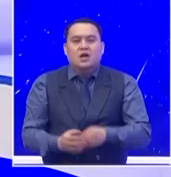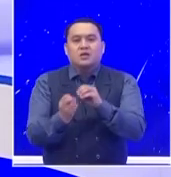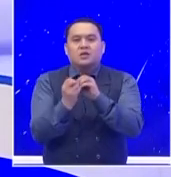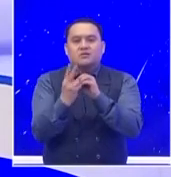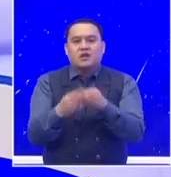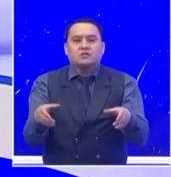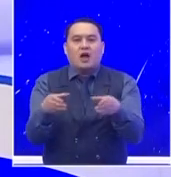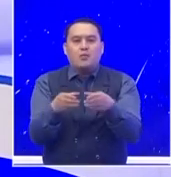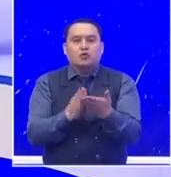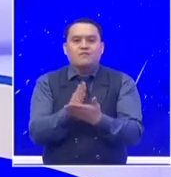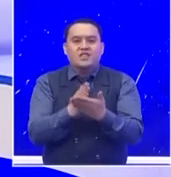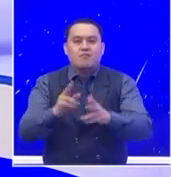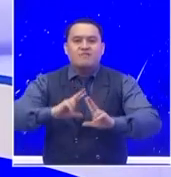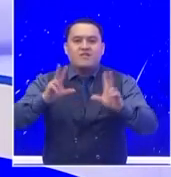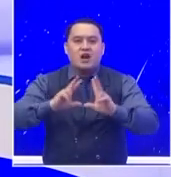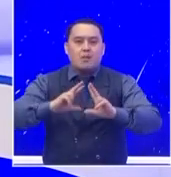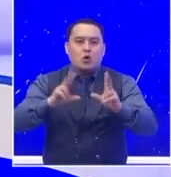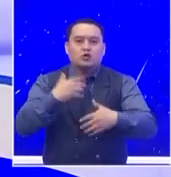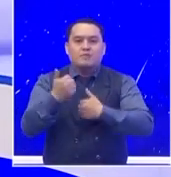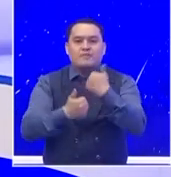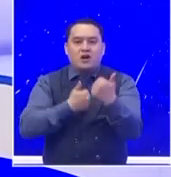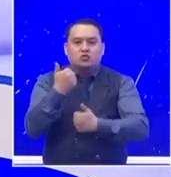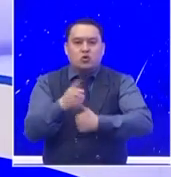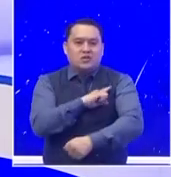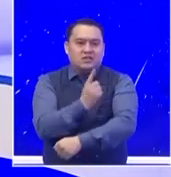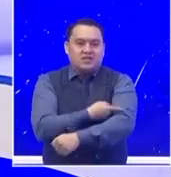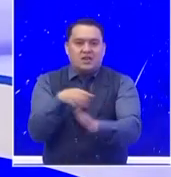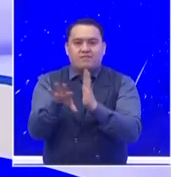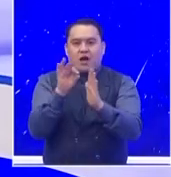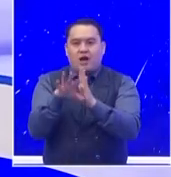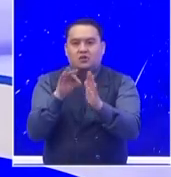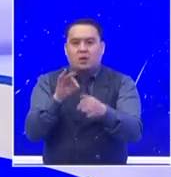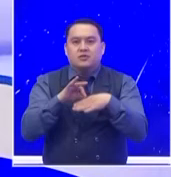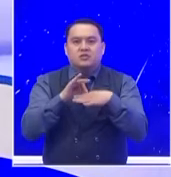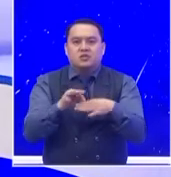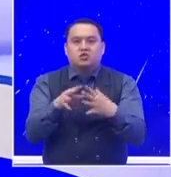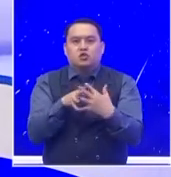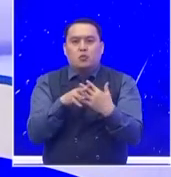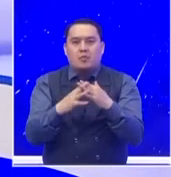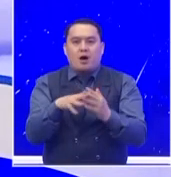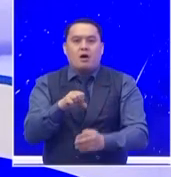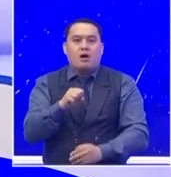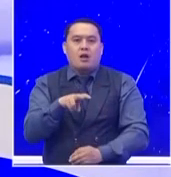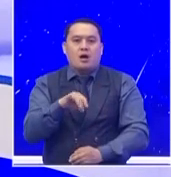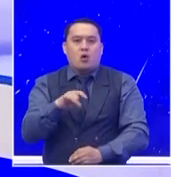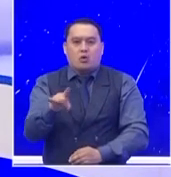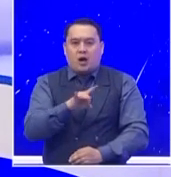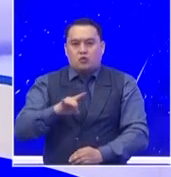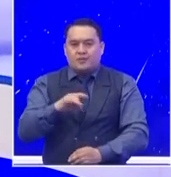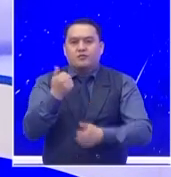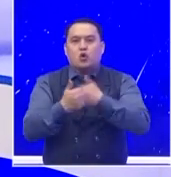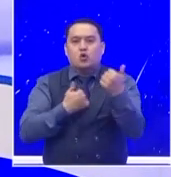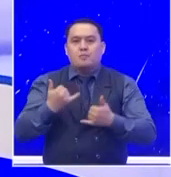Двенадцать команд ветеранов волейбола выявляли между собой сильнейших. Соревнования прошли в селе Жумахана Балапанова Алакольского